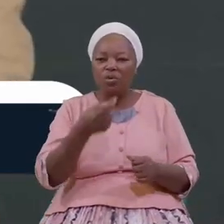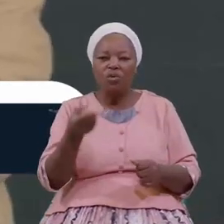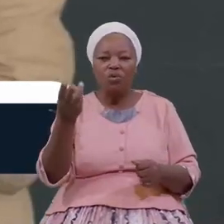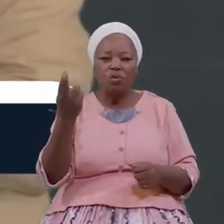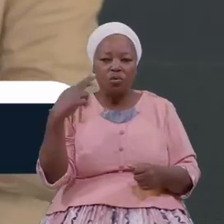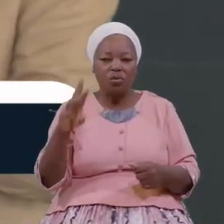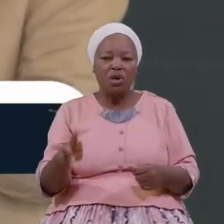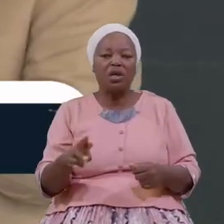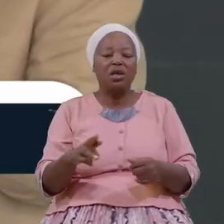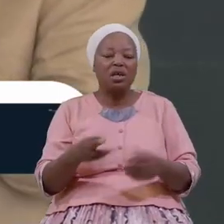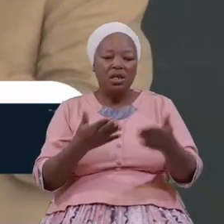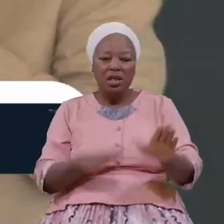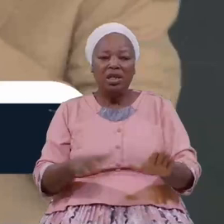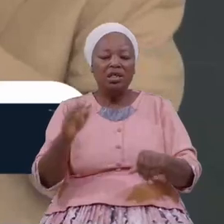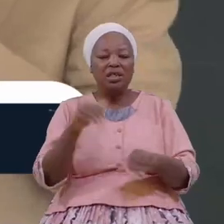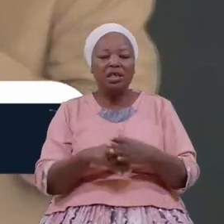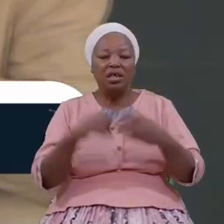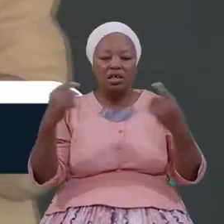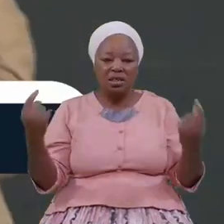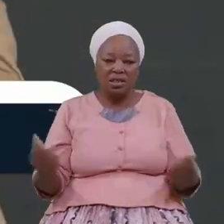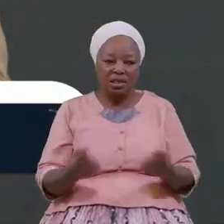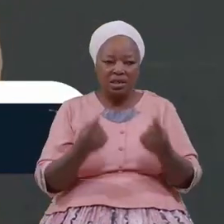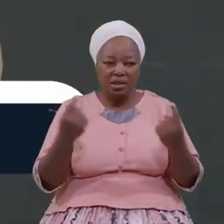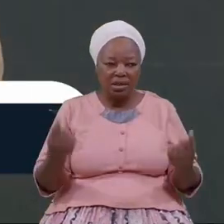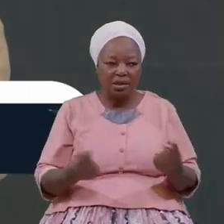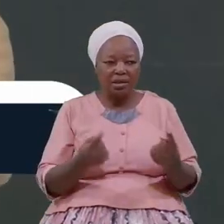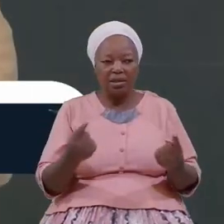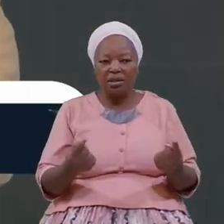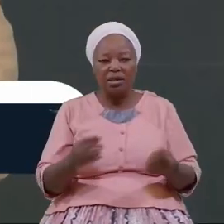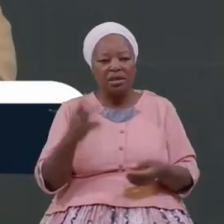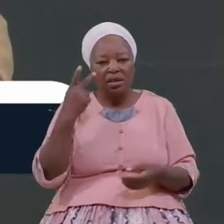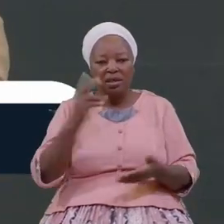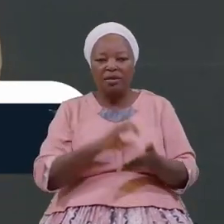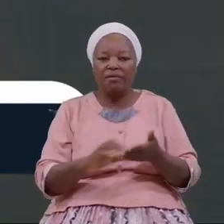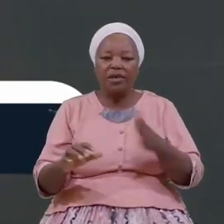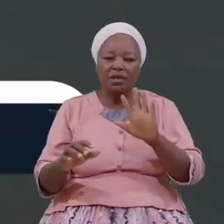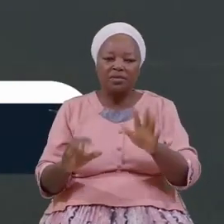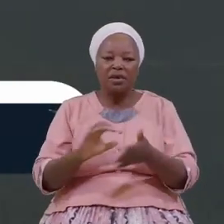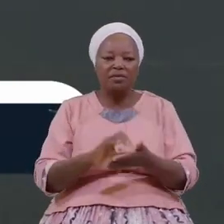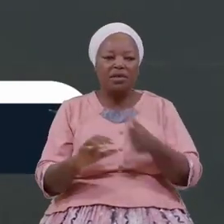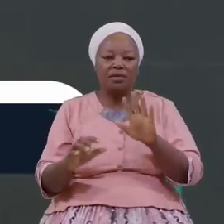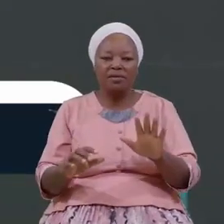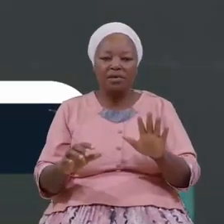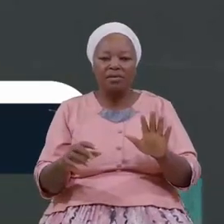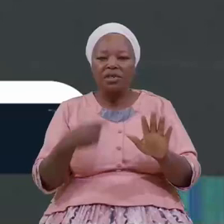vous étiez morts par vos offenses et par vos péchés. Et le verset 5 dit,